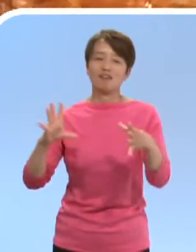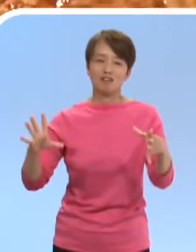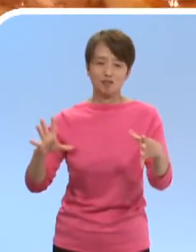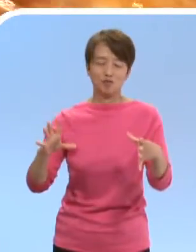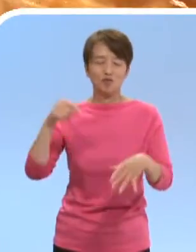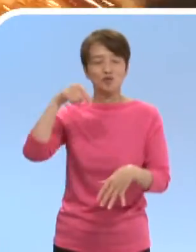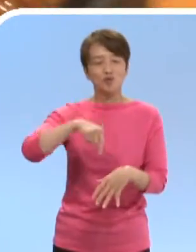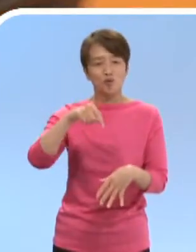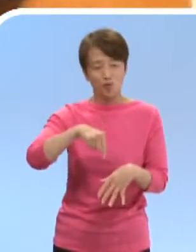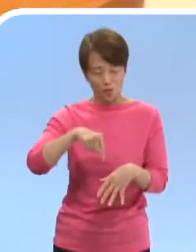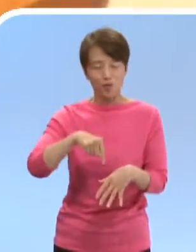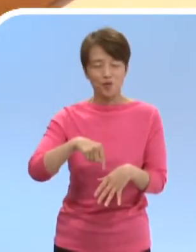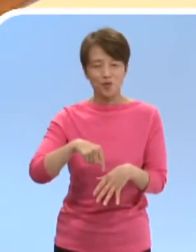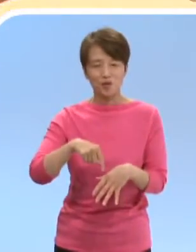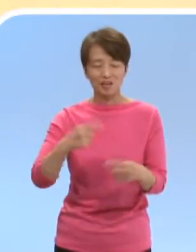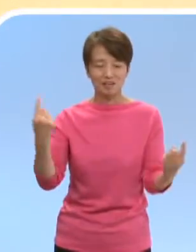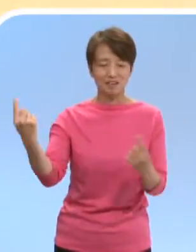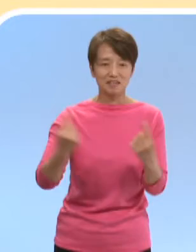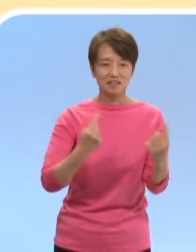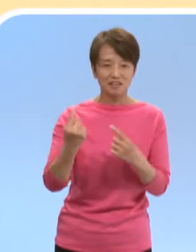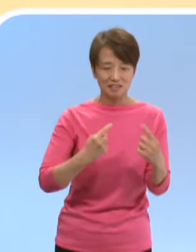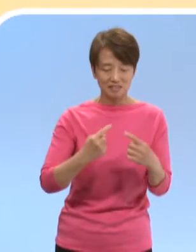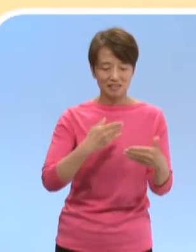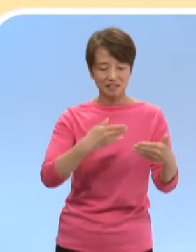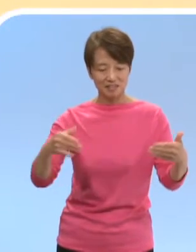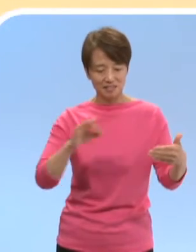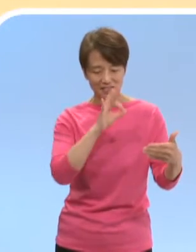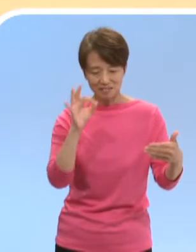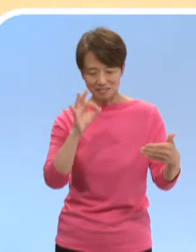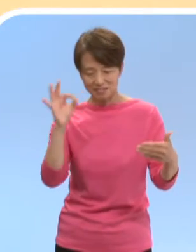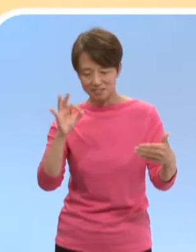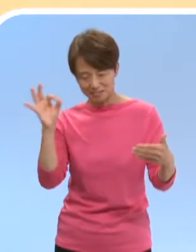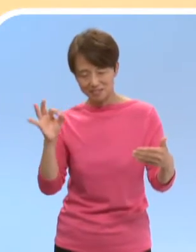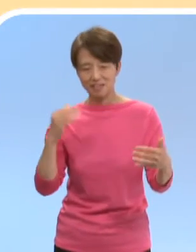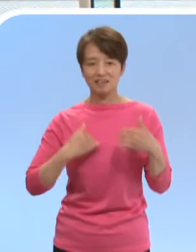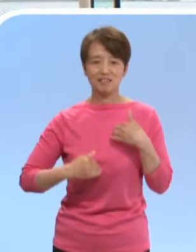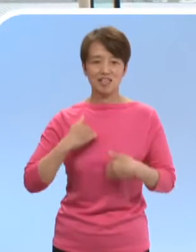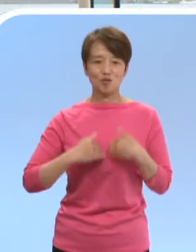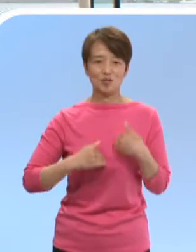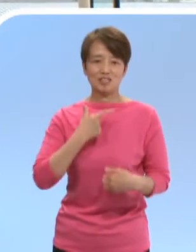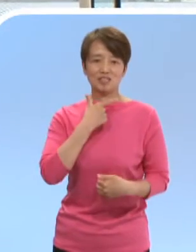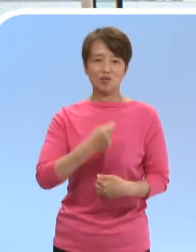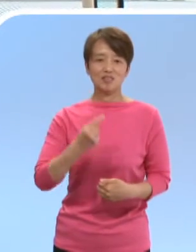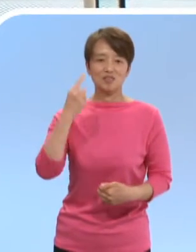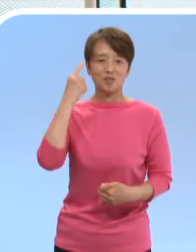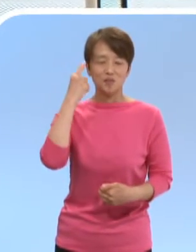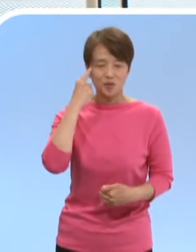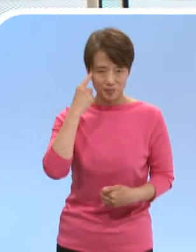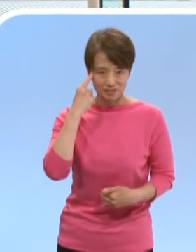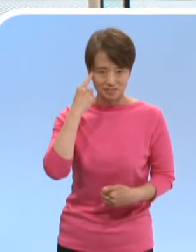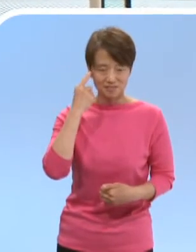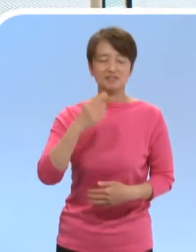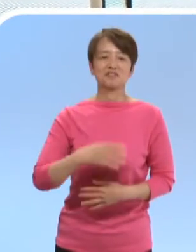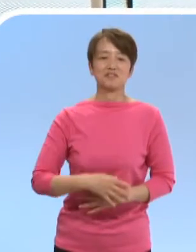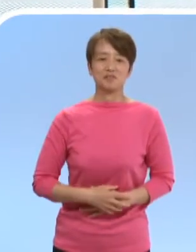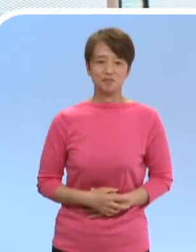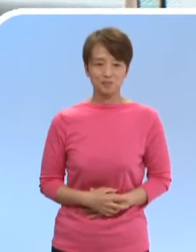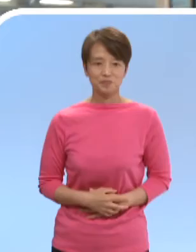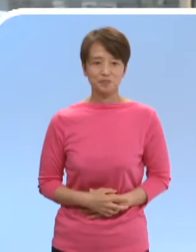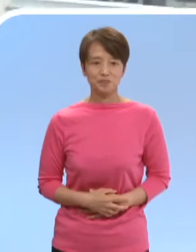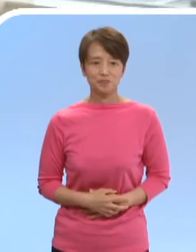ただいて、かつ乗らない方もですね、ぜひとも神戸空港の方に来ていただいて楽しい休日を過ごしていただけたらなと思います